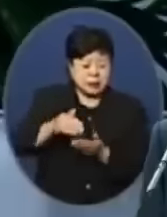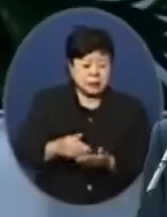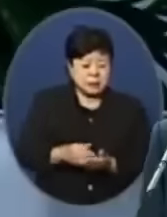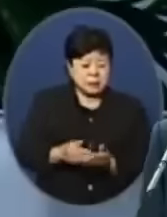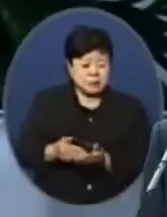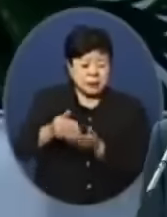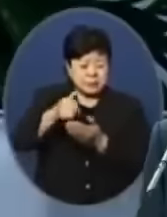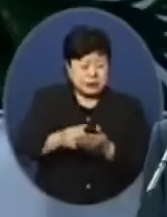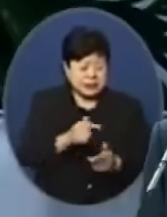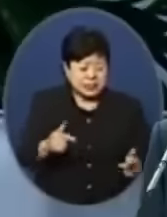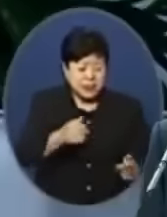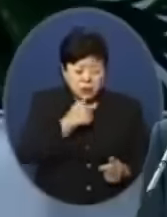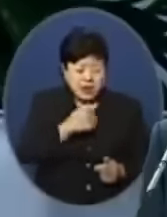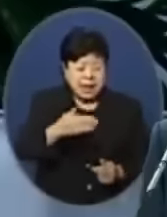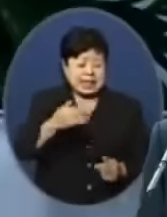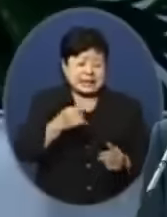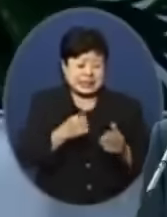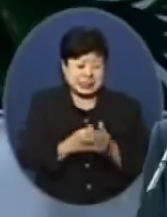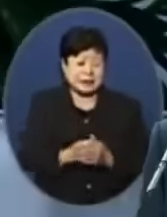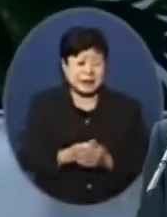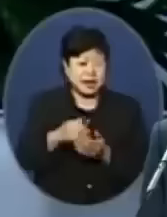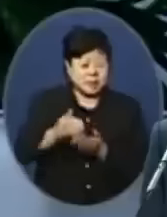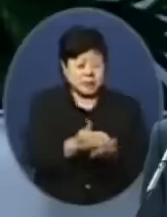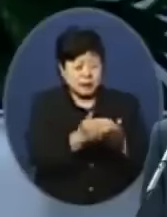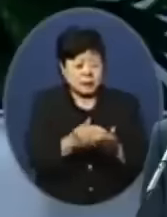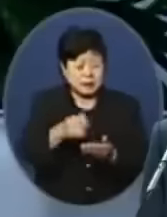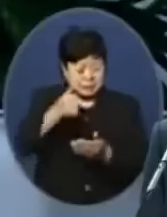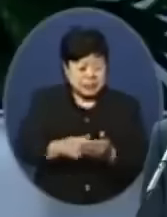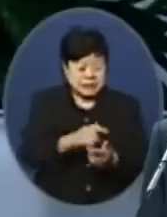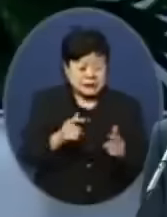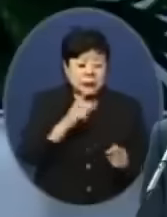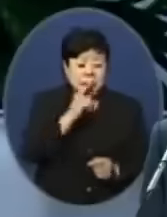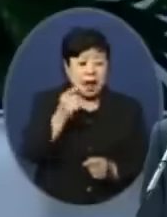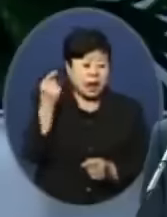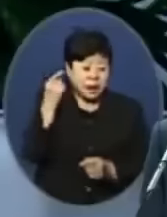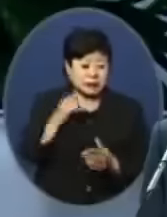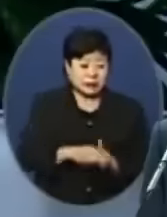않는다. 네가 로마에 가야 되기 때문에 파손되지 않는다고 말씀하셨다.